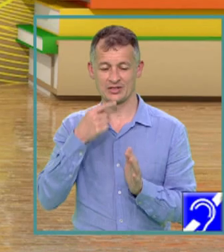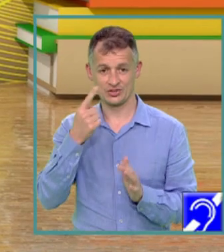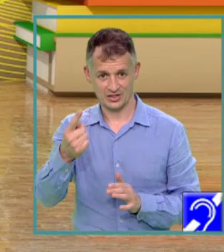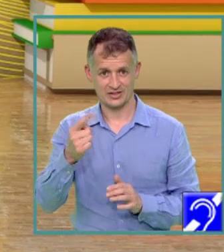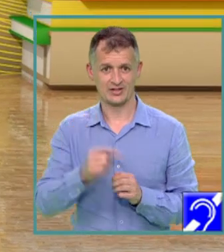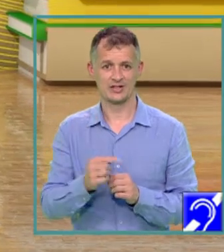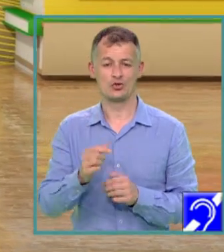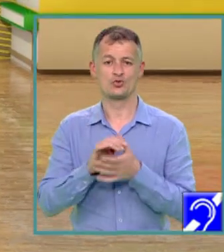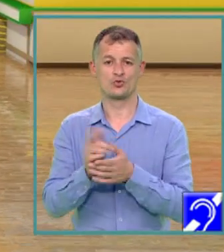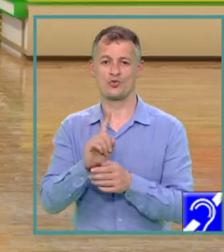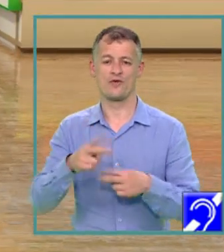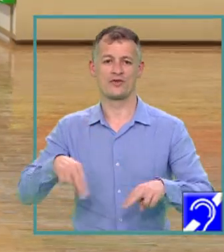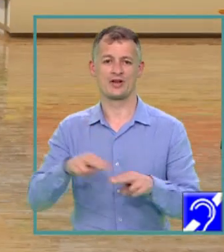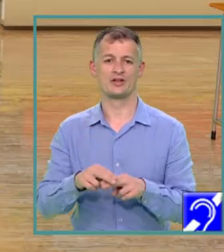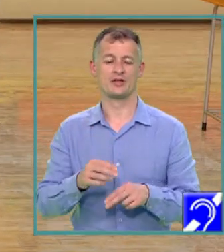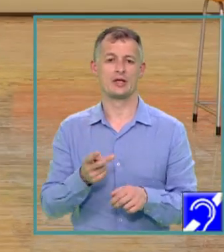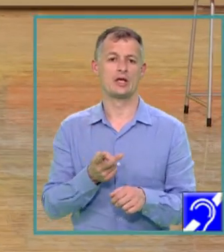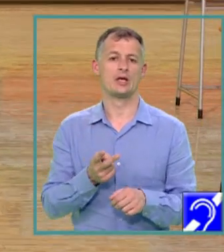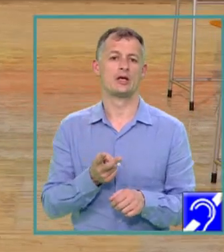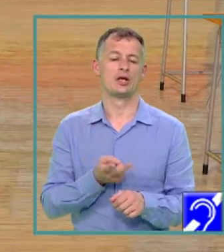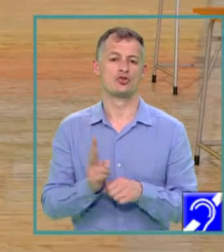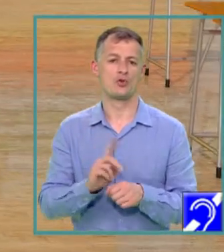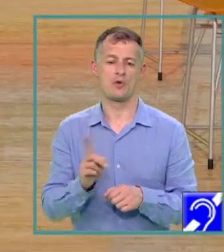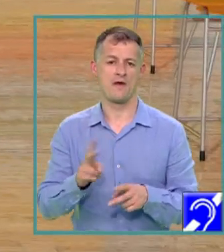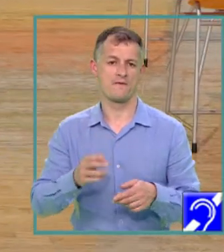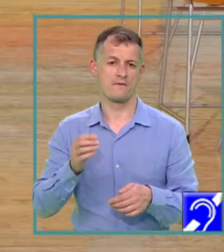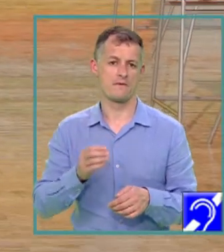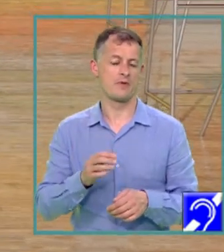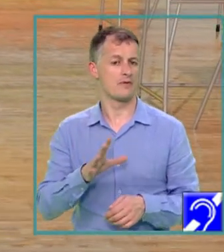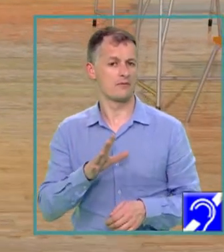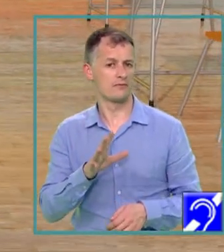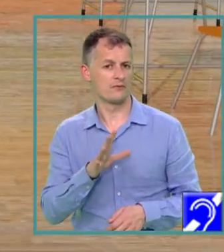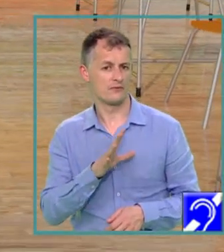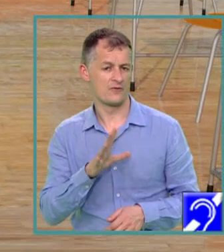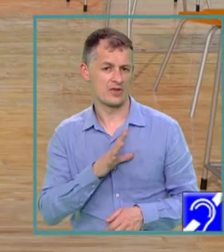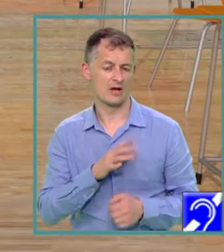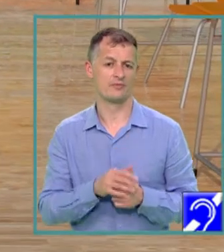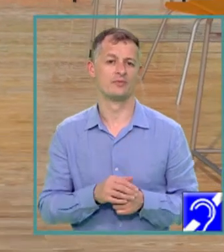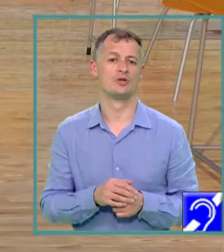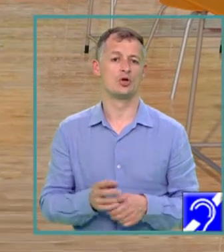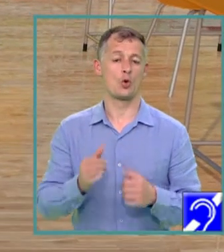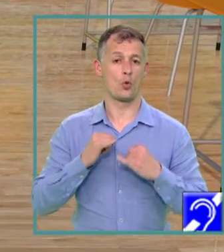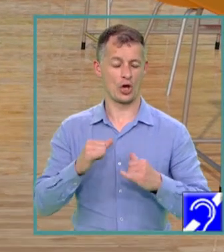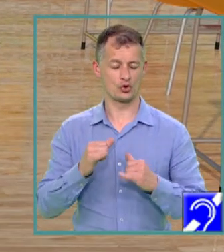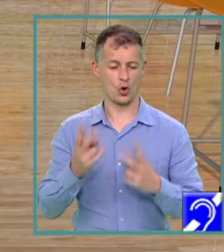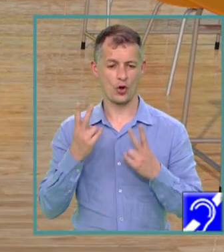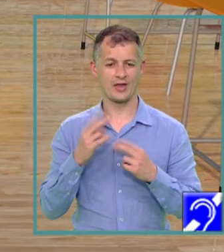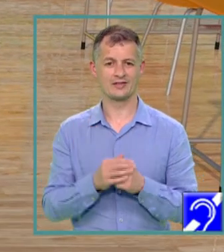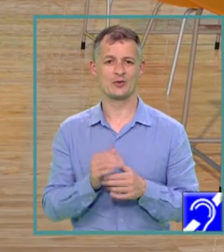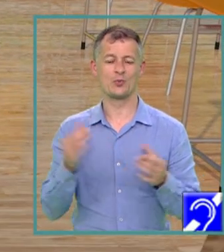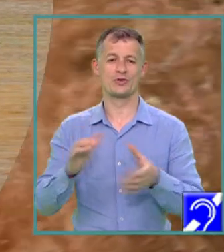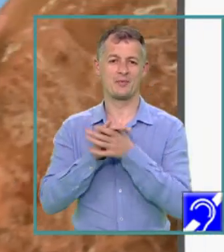este final, iar eșecul nu este fatal. Doar curajul de a continua contează. Multă baftă vă